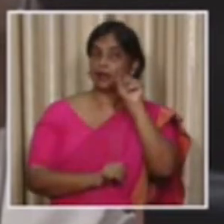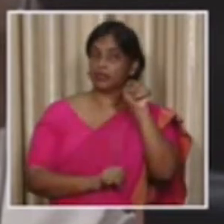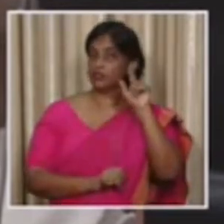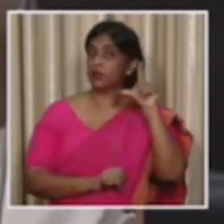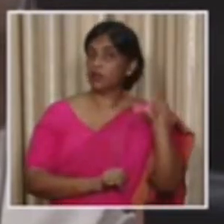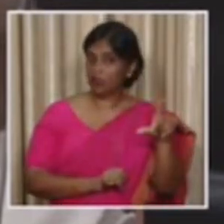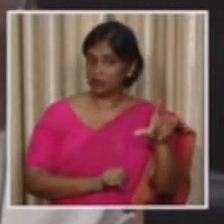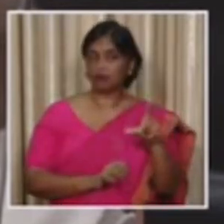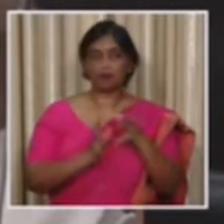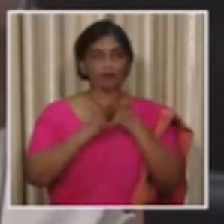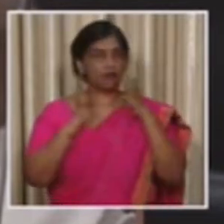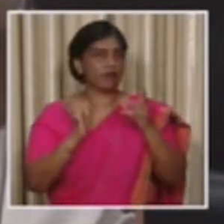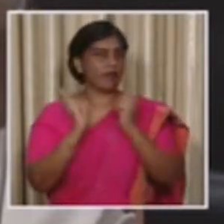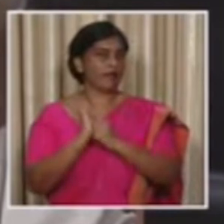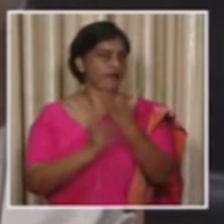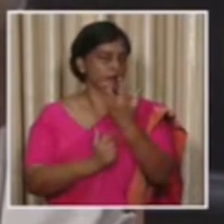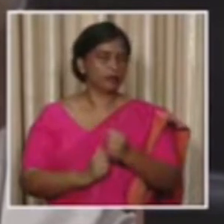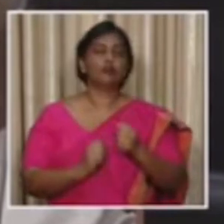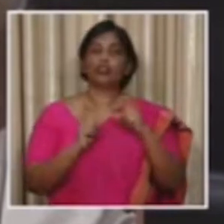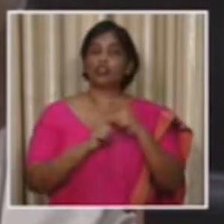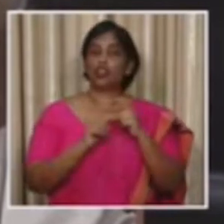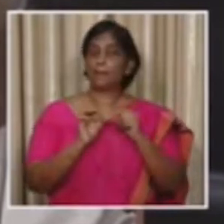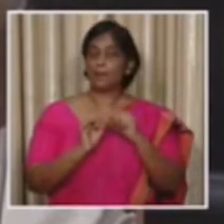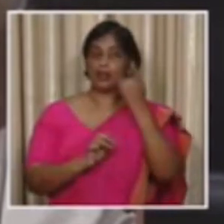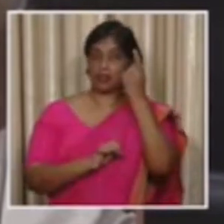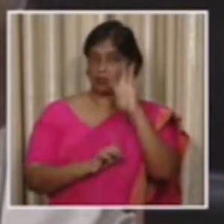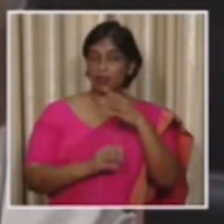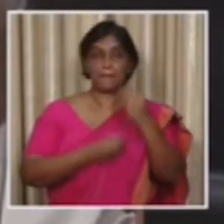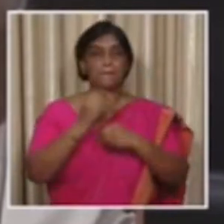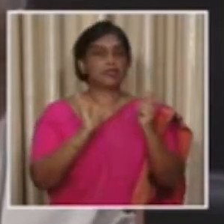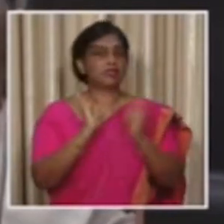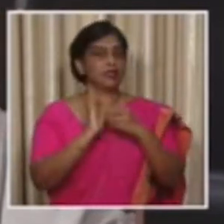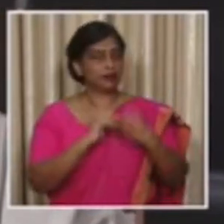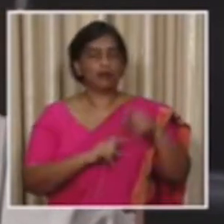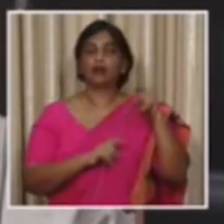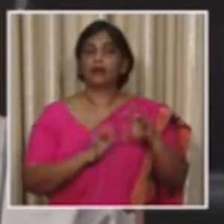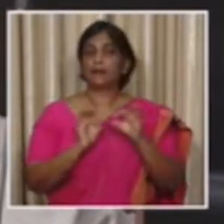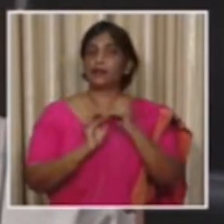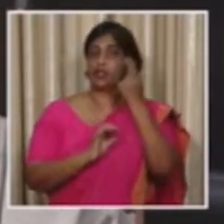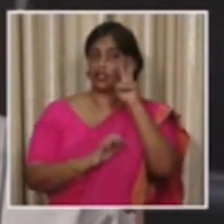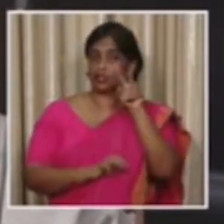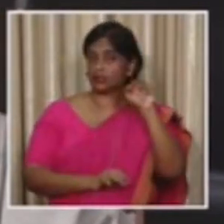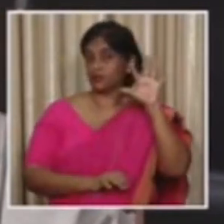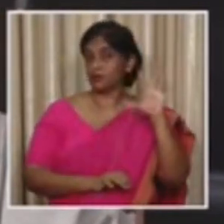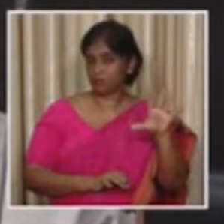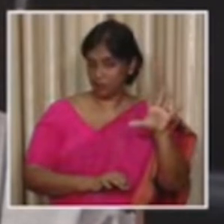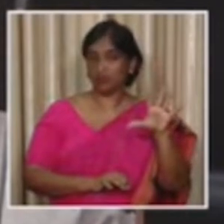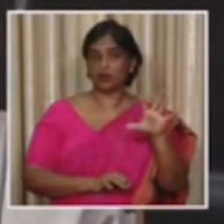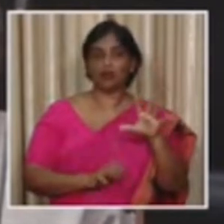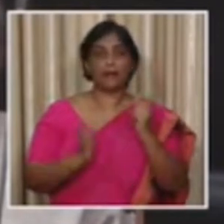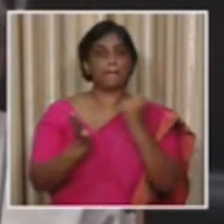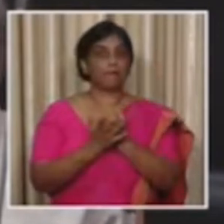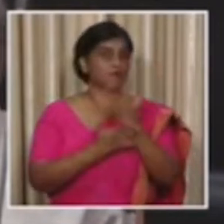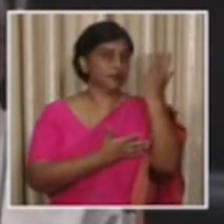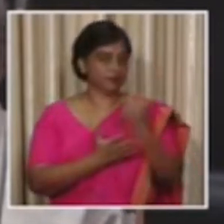11.7ක් බහුපාක්ෂික ණය, ඩොලර් බිලියන 14ක වාණිජ ණය, ඒ අතුරින් බිලියන 12.5ක් ස්වෛරී